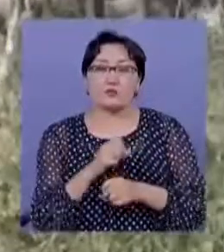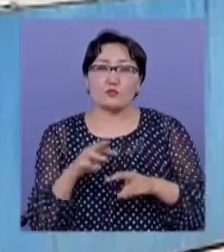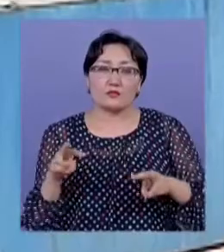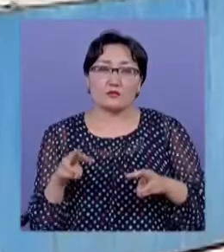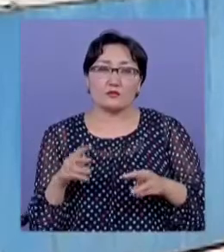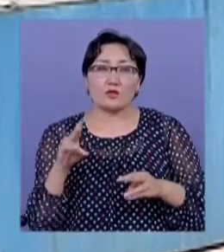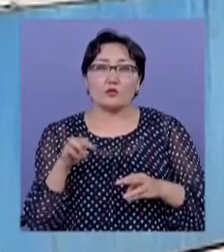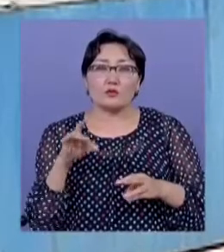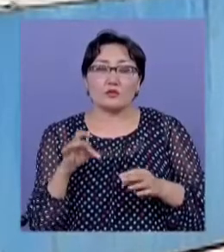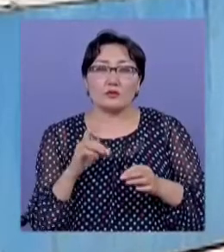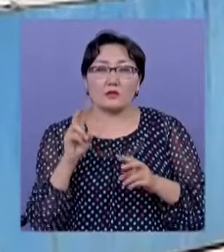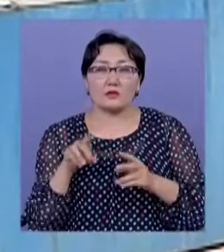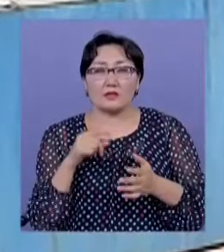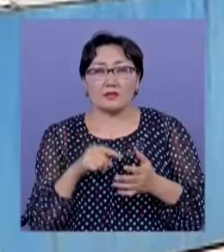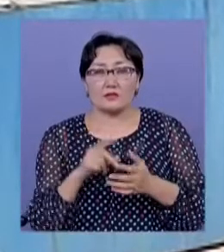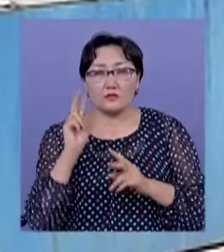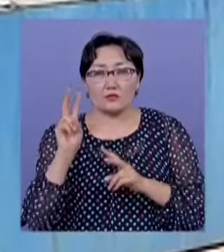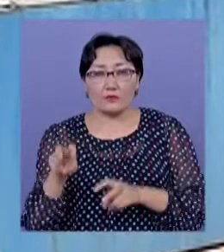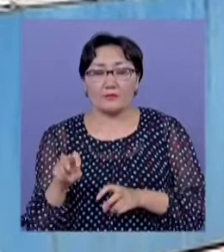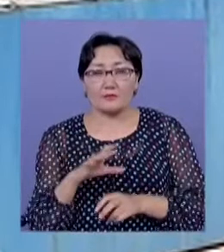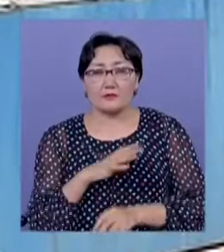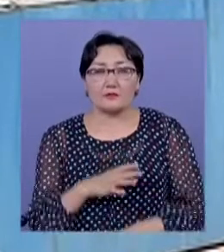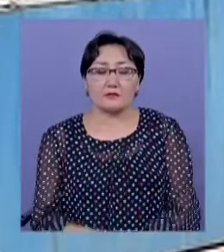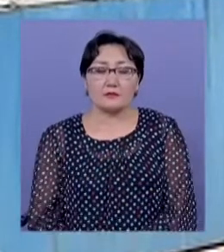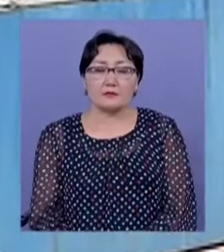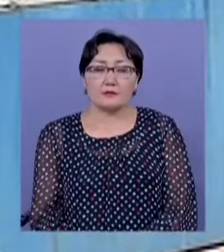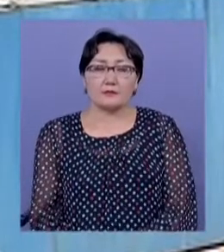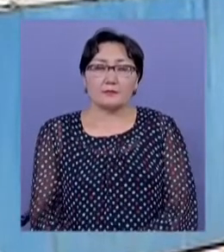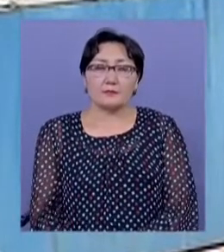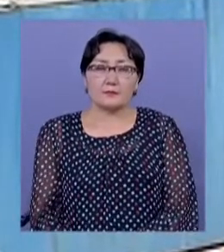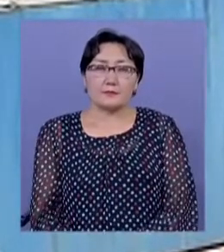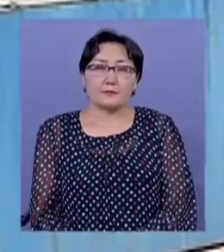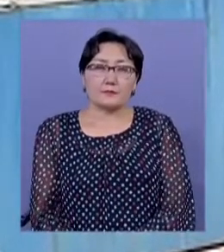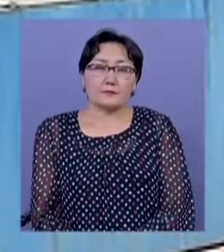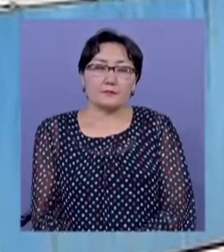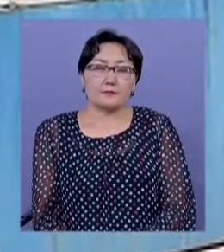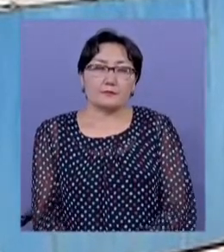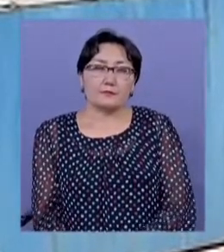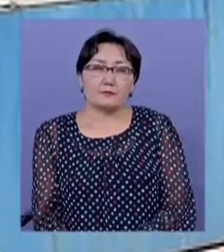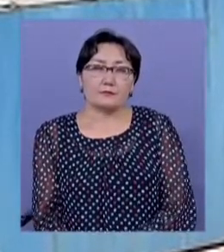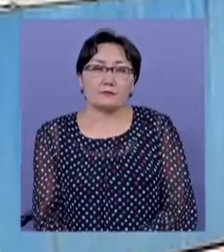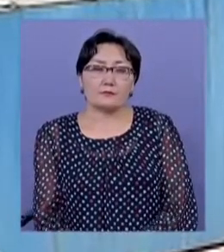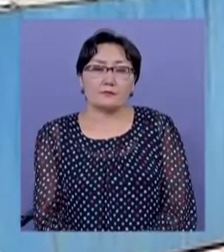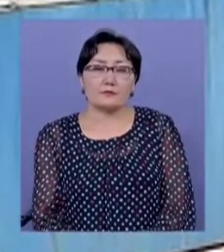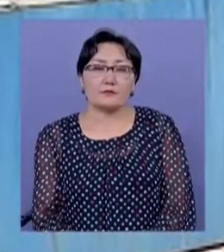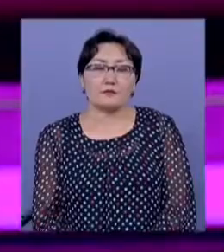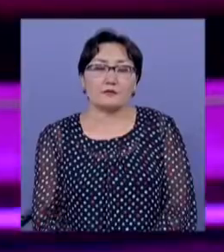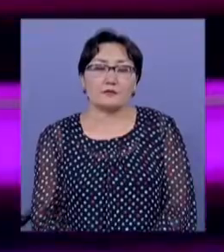басшысы Түркістан қаласына аттанып кетті. Әмірболат Құсайынұлы, Елкін Жандашымжанов, арнайы Алматы телеарнасы үшін